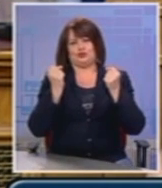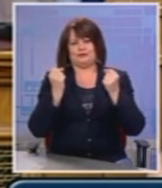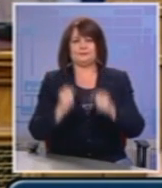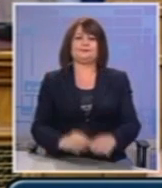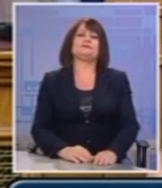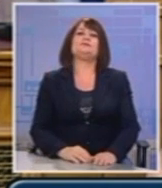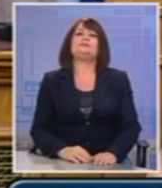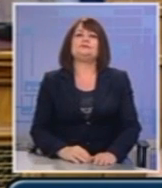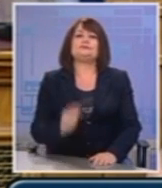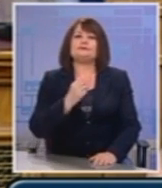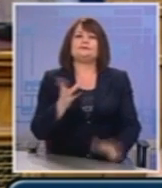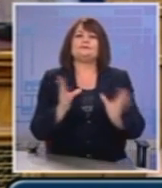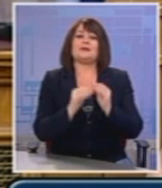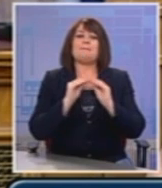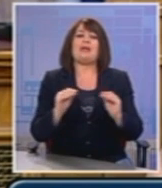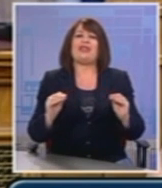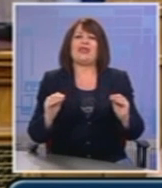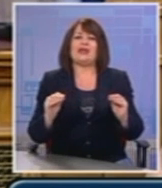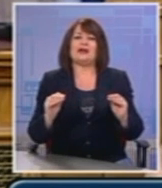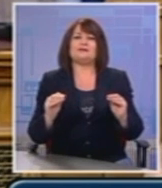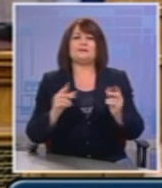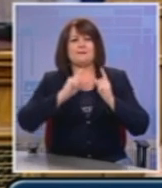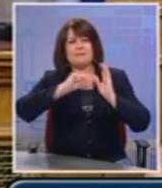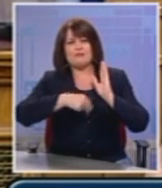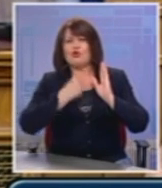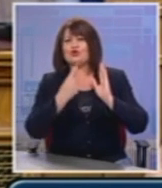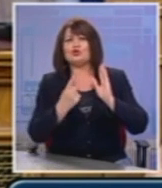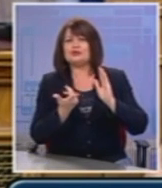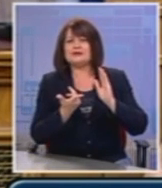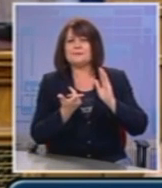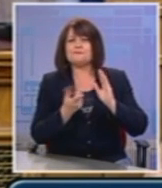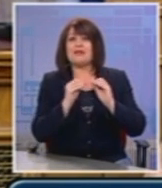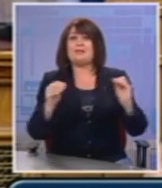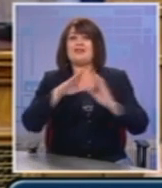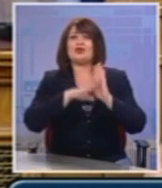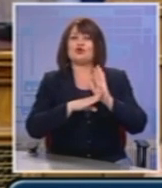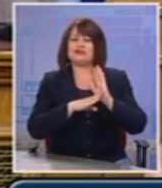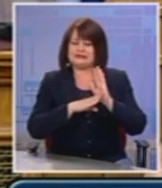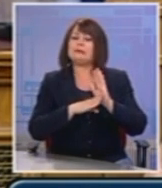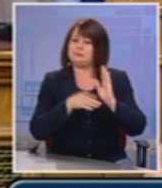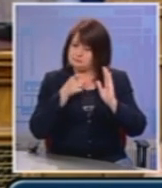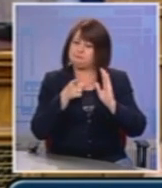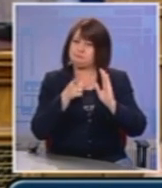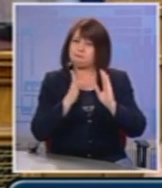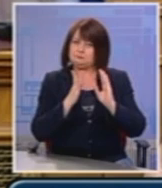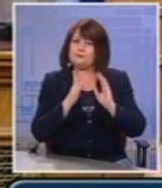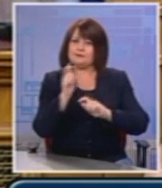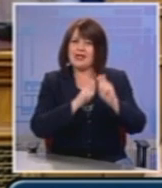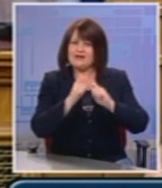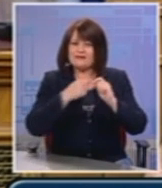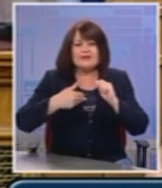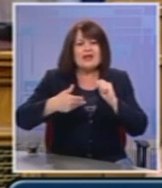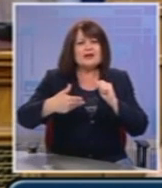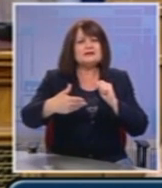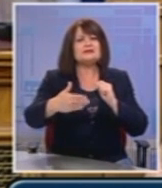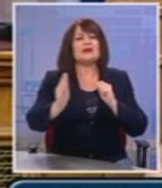όσον αφορά το δικαίωμα στην παιδεία οι όροι των μνημονίων στόχευσαν άμεσα το εκπαιδευτικό σύστημα δημιουργώντας μακροπρόθεσμα